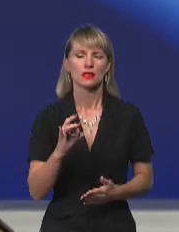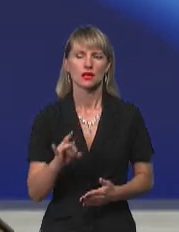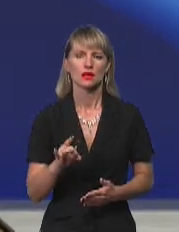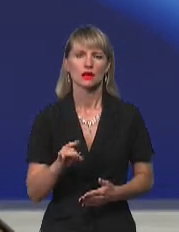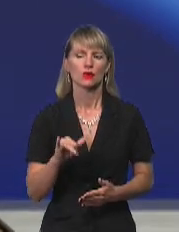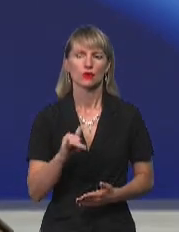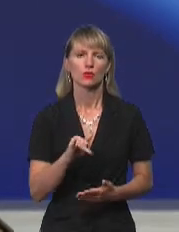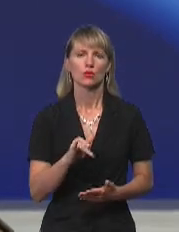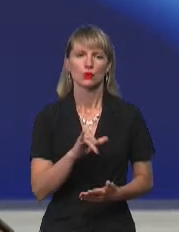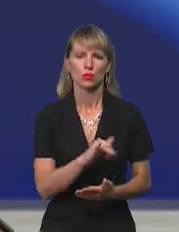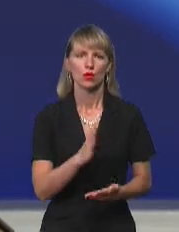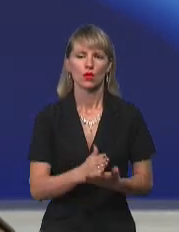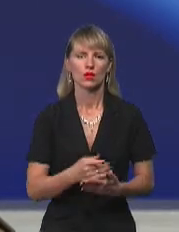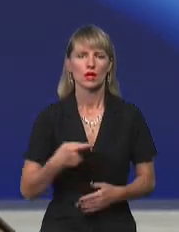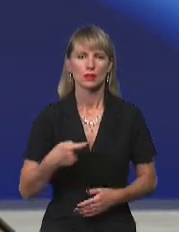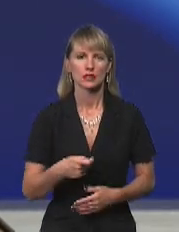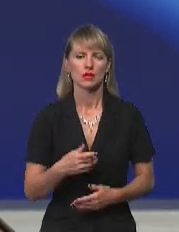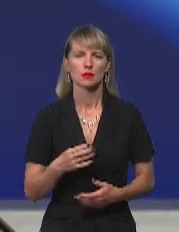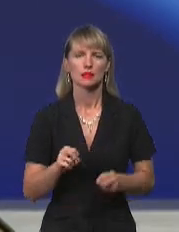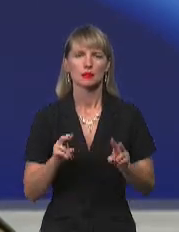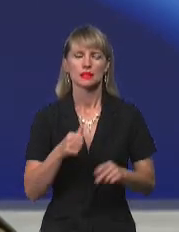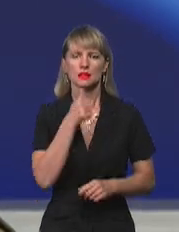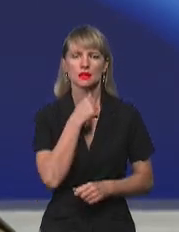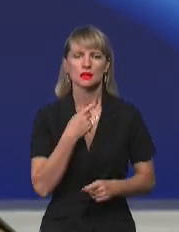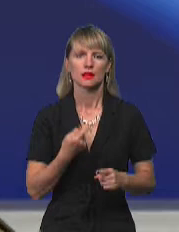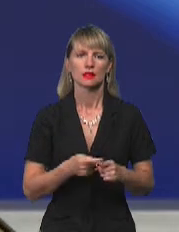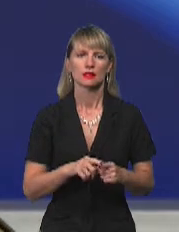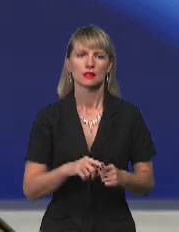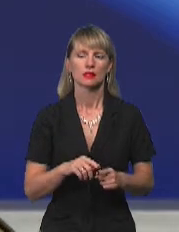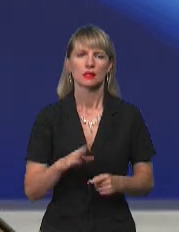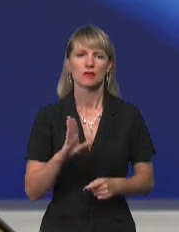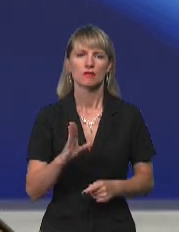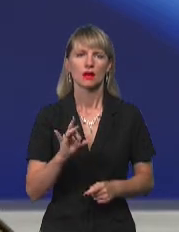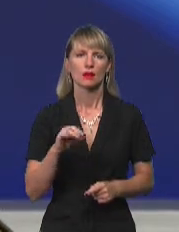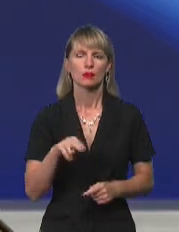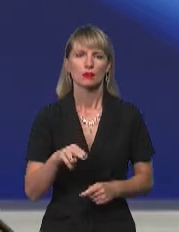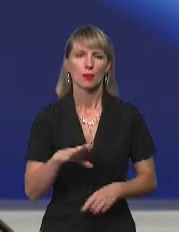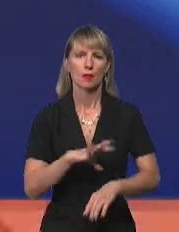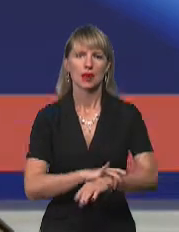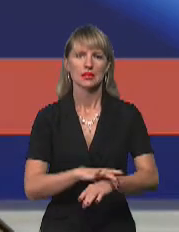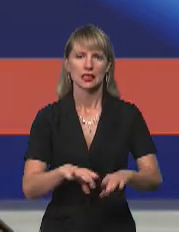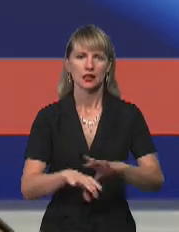то в нього табельна зброя за ним закріплена. І спецзасоби – це вироби, браслети,